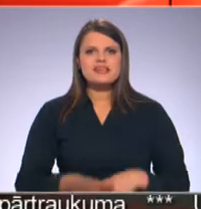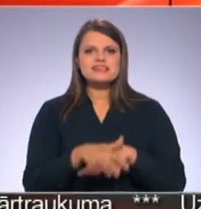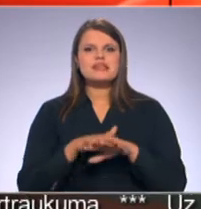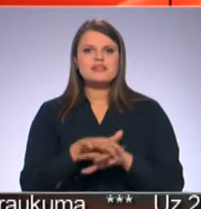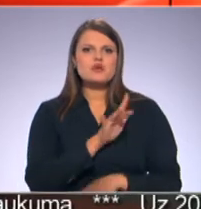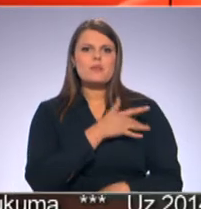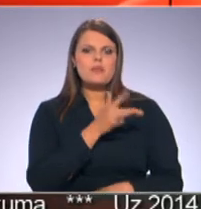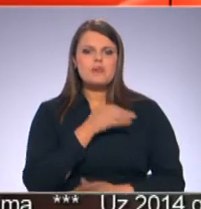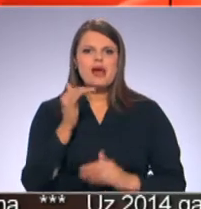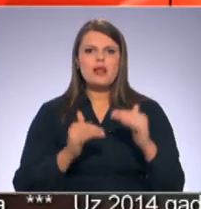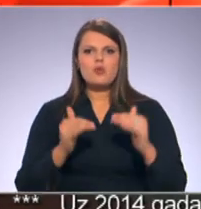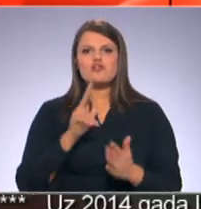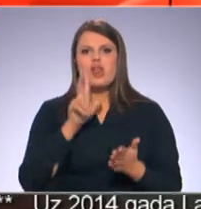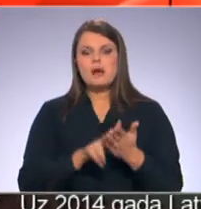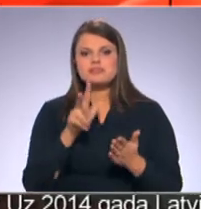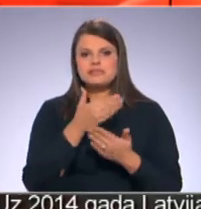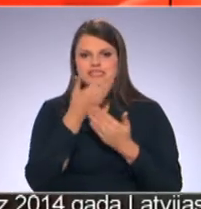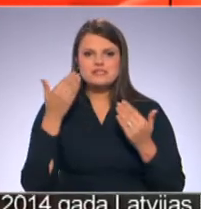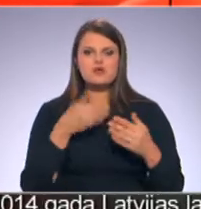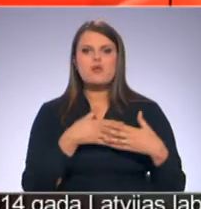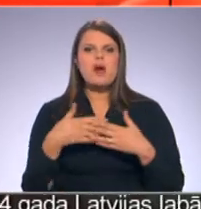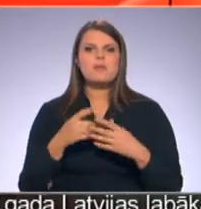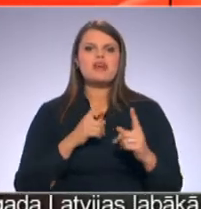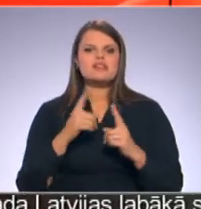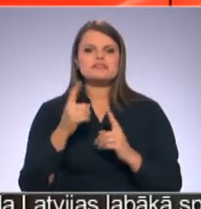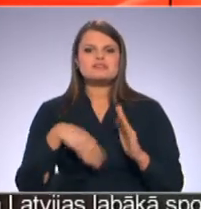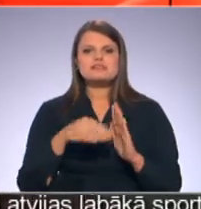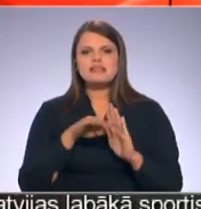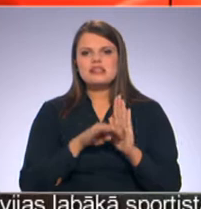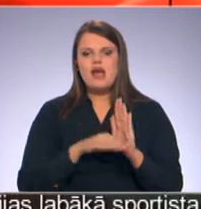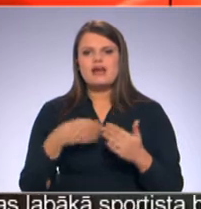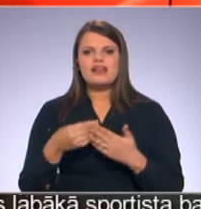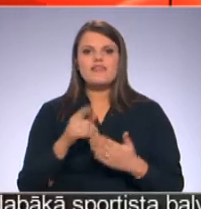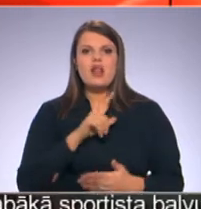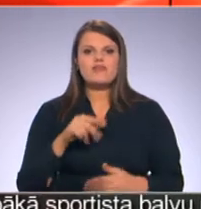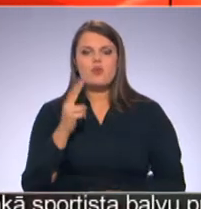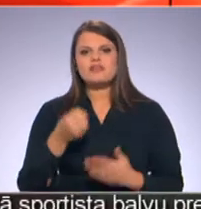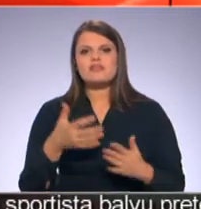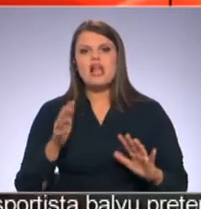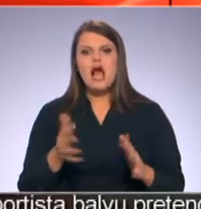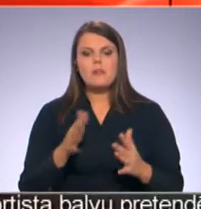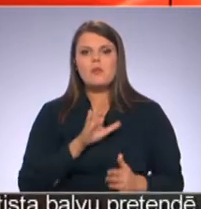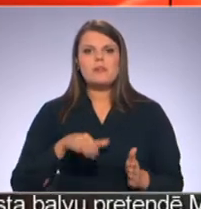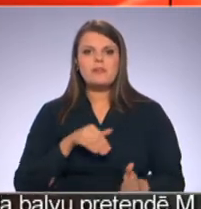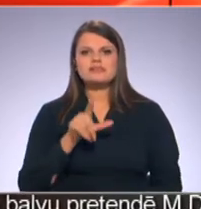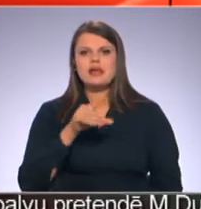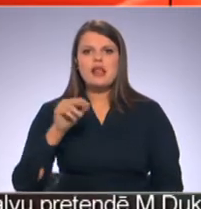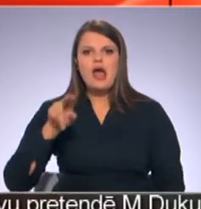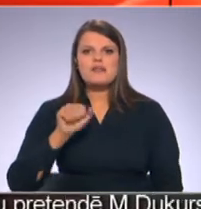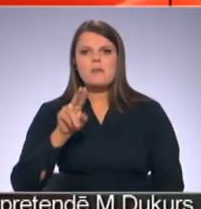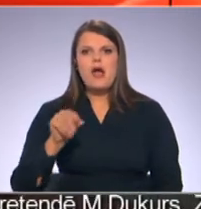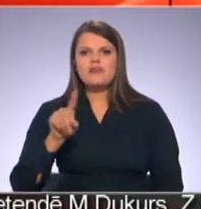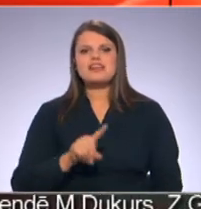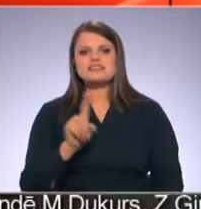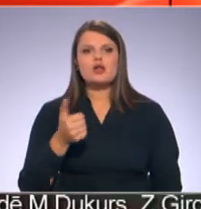Sabiedrisko pakalpojumu regulatora apstiprinātie siltumapgādes tarifi Latvijā liecina, ka otra dārgākā apkura pēc Lēdmanes ir Grobiņā. Tā